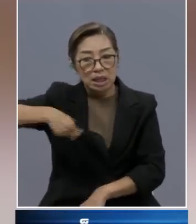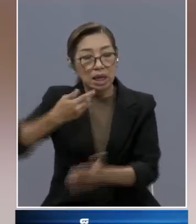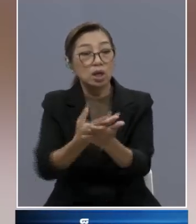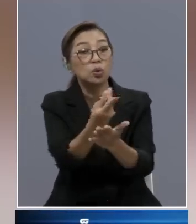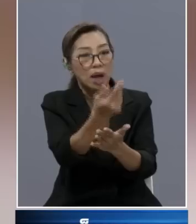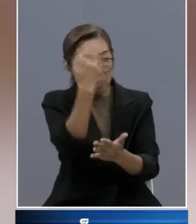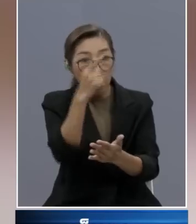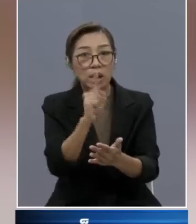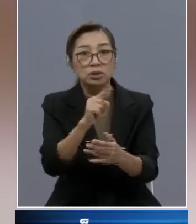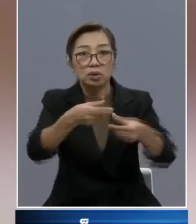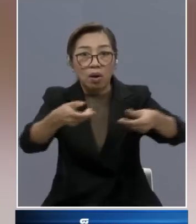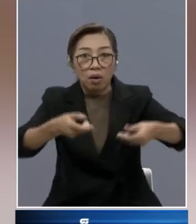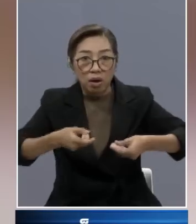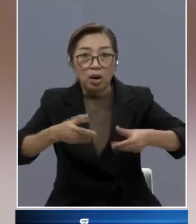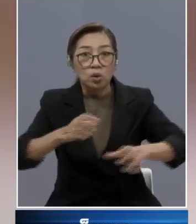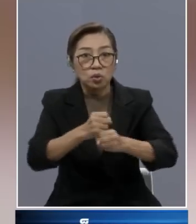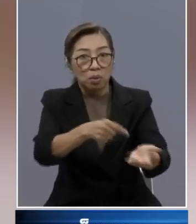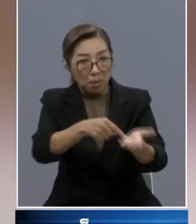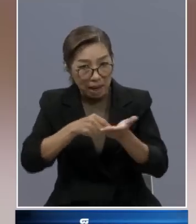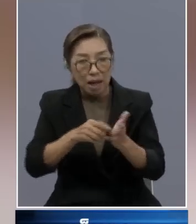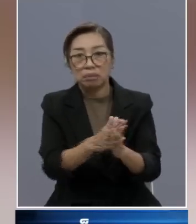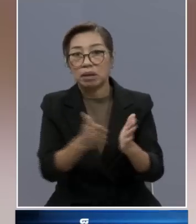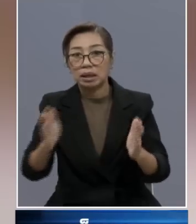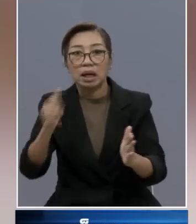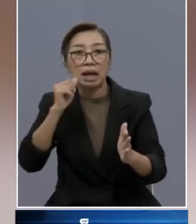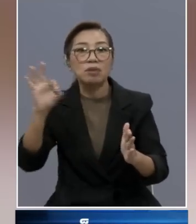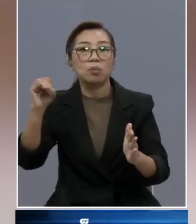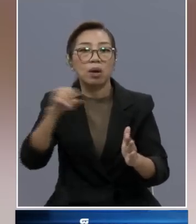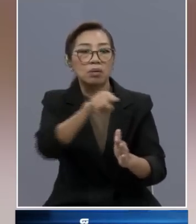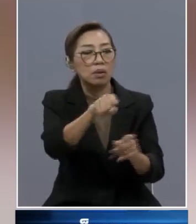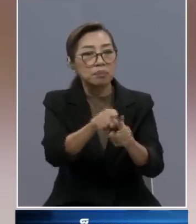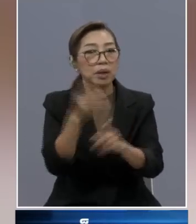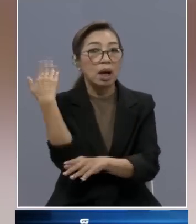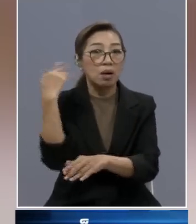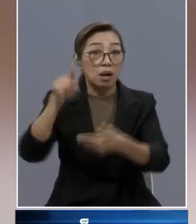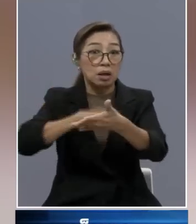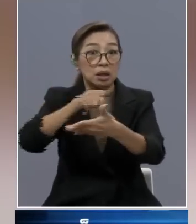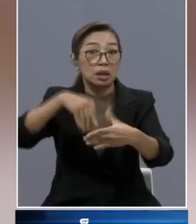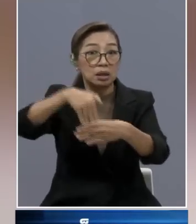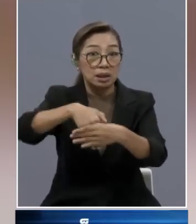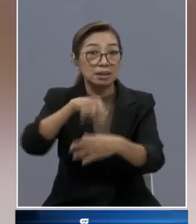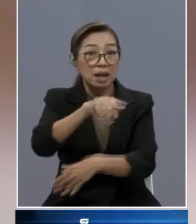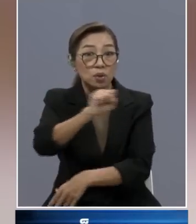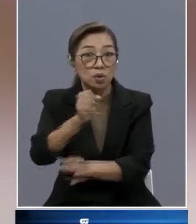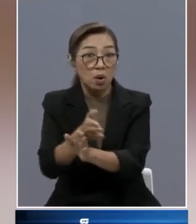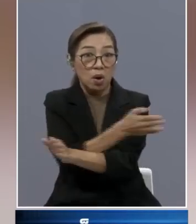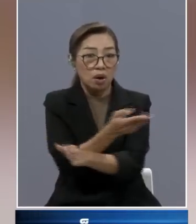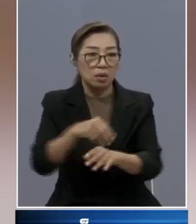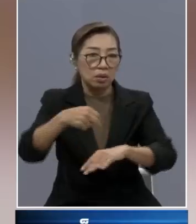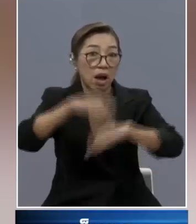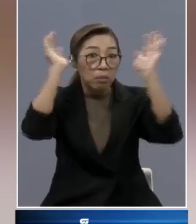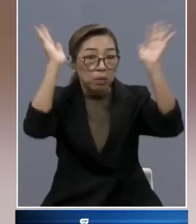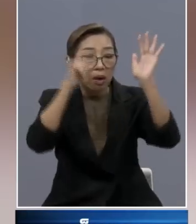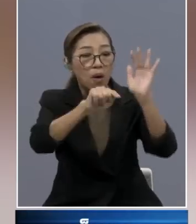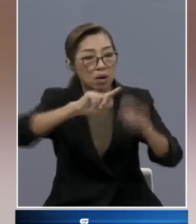แล้วนะฮะคือจบลงไปมันจะมีกฎหมายกำหนดด้วยก็คือการยื่นบัญชีค่าใช้จ่ายในการหาเสียงเลือกตั้งของส.ส.ทางสำนักงานกก